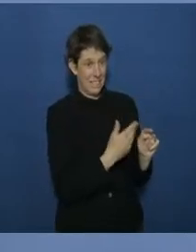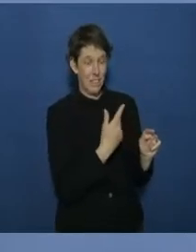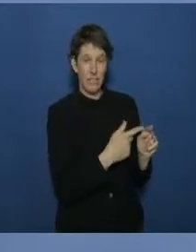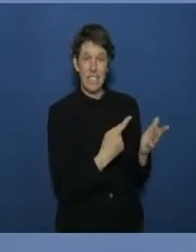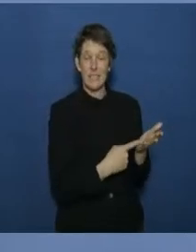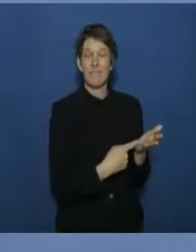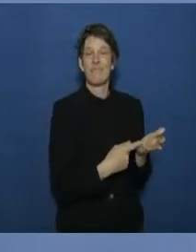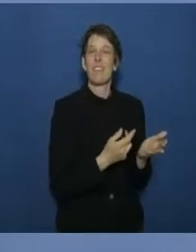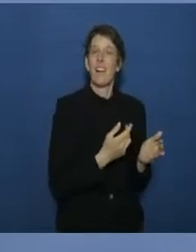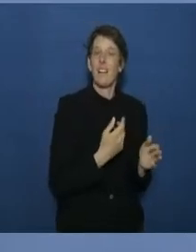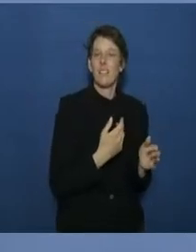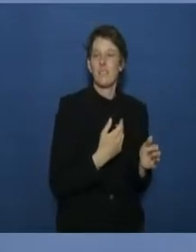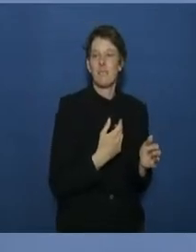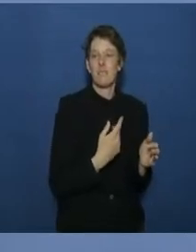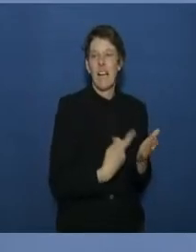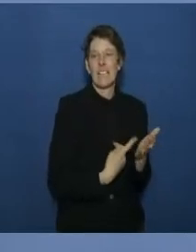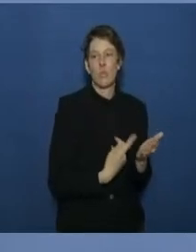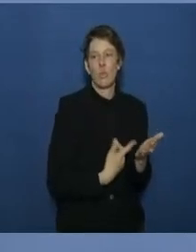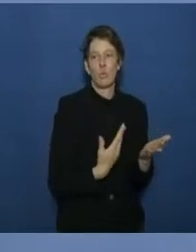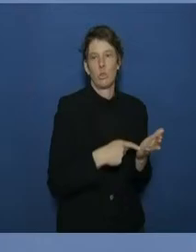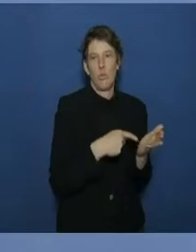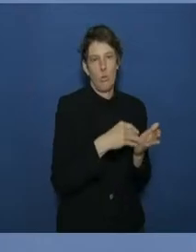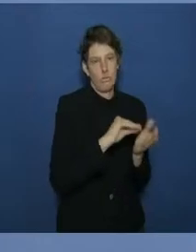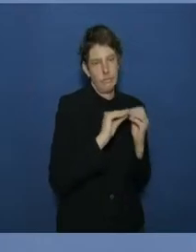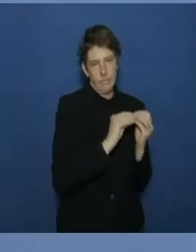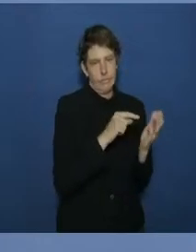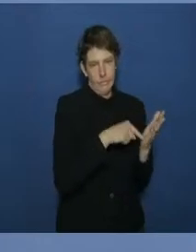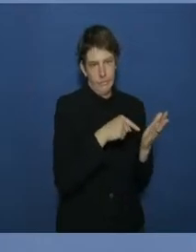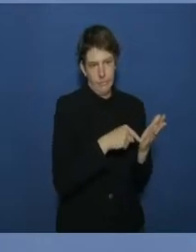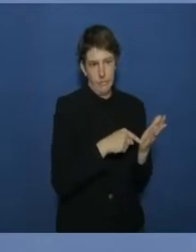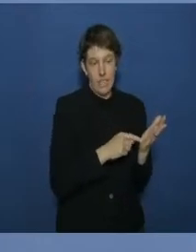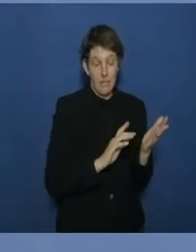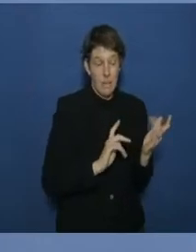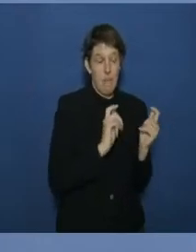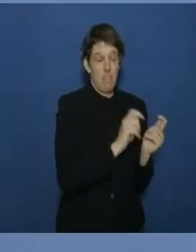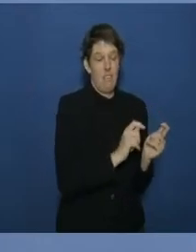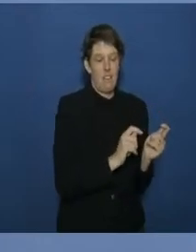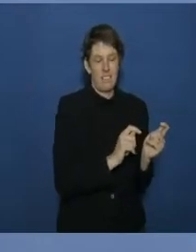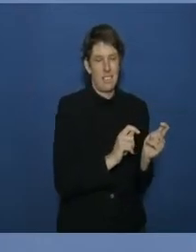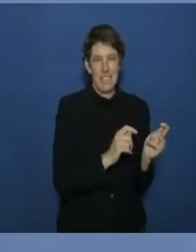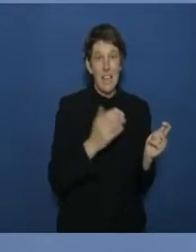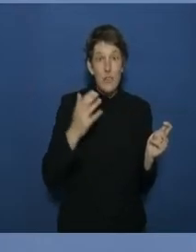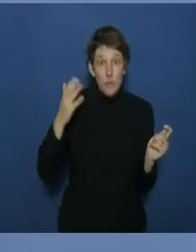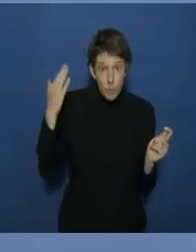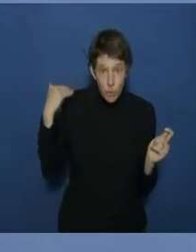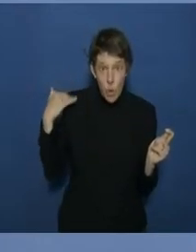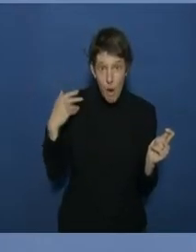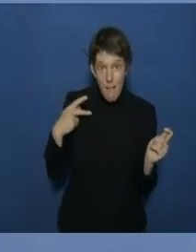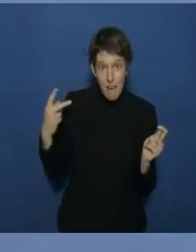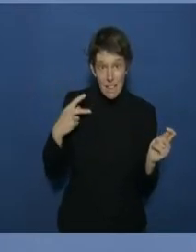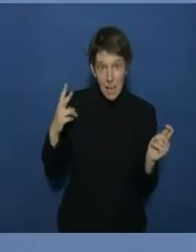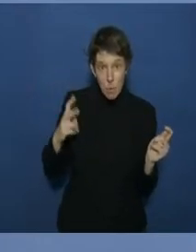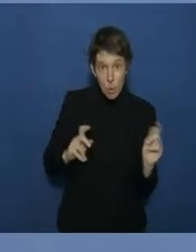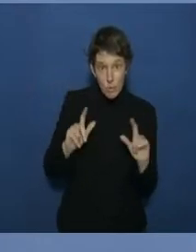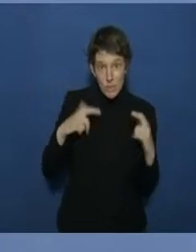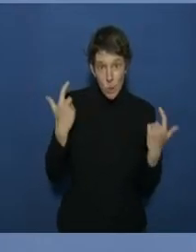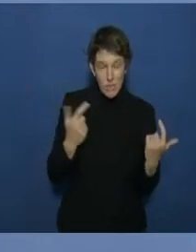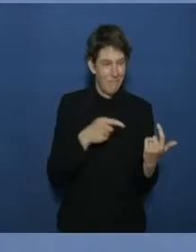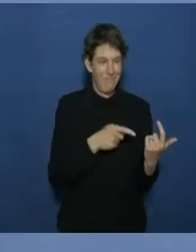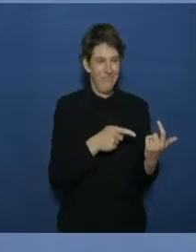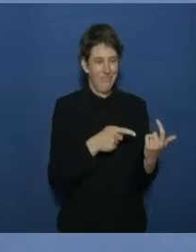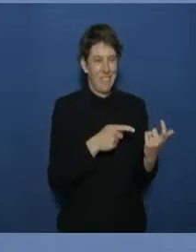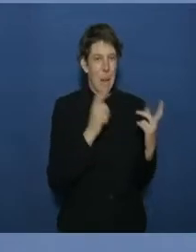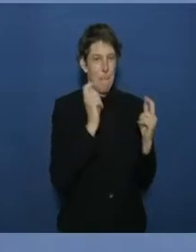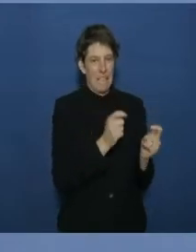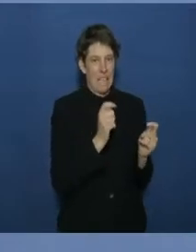Resolution weit über die Aufgaben hinausgehen, die in früheren vergleichbaren Untersuchungskommissionen